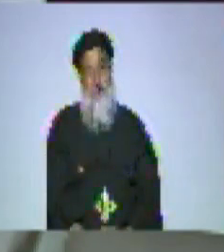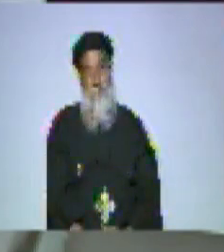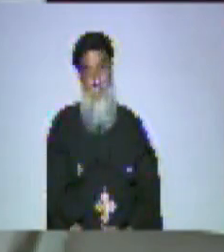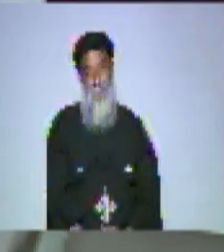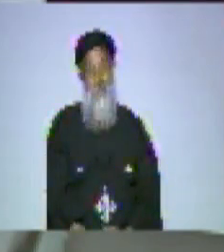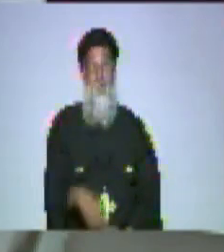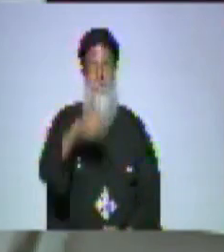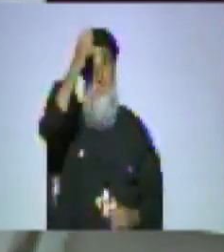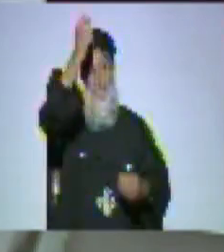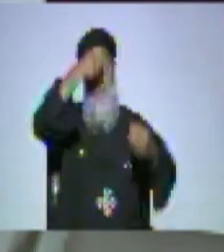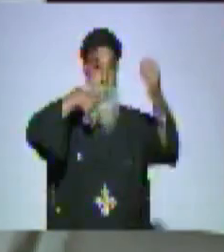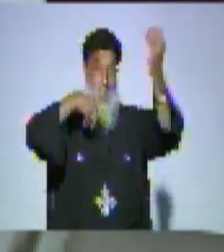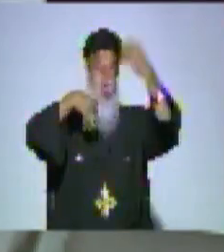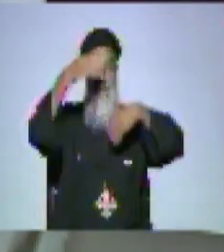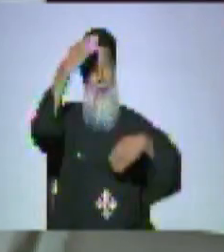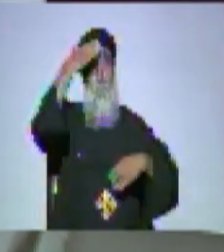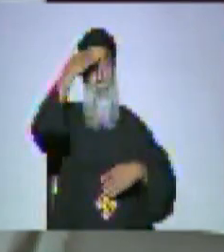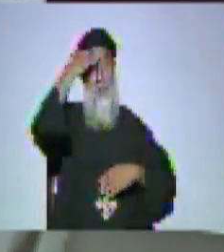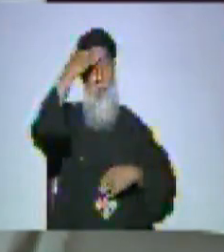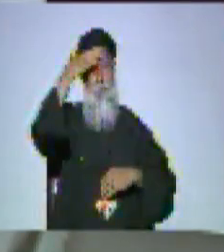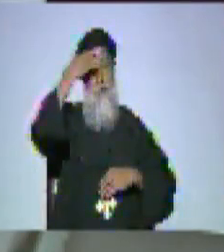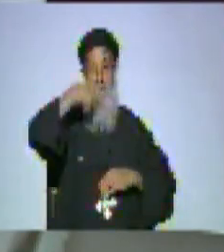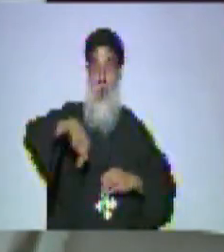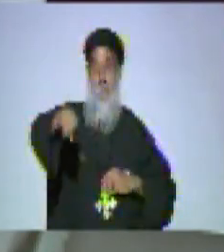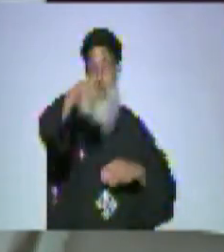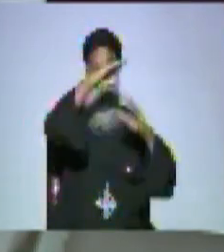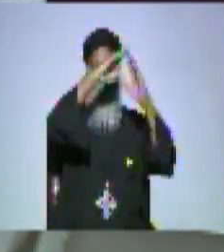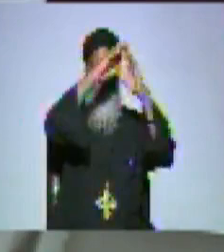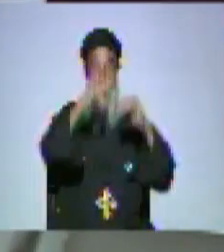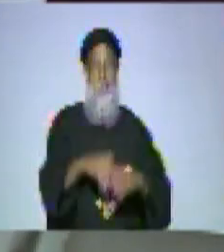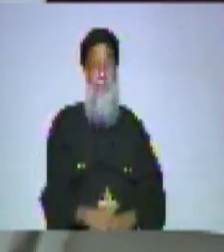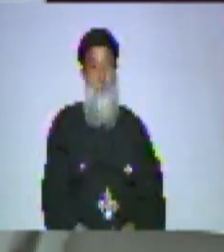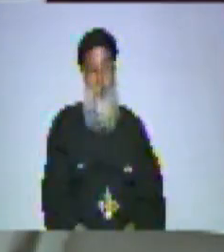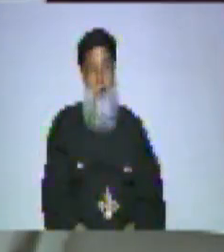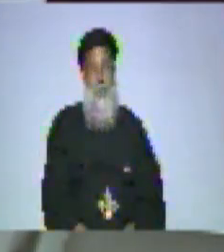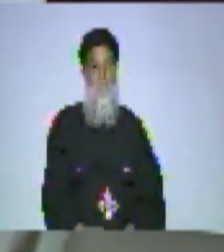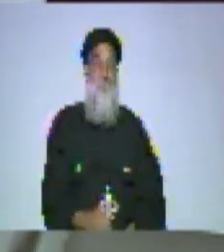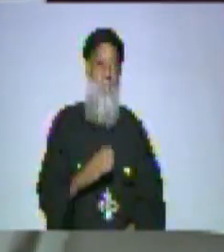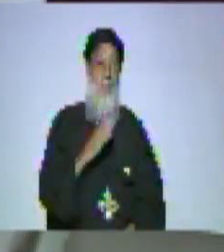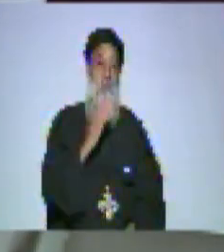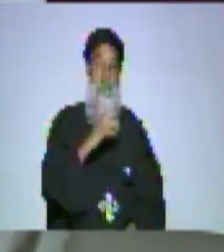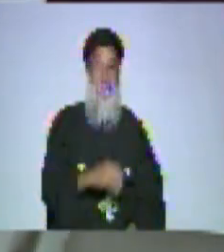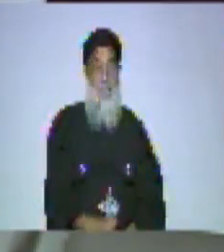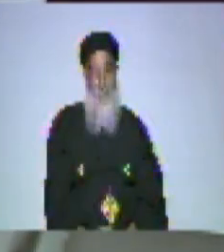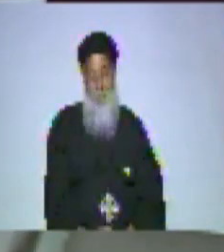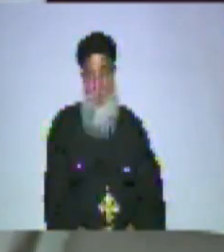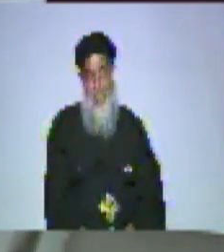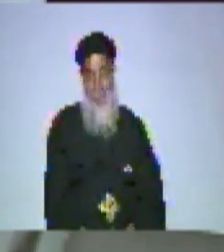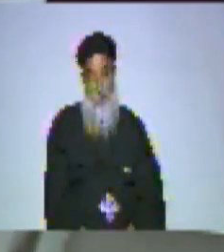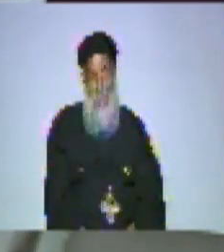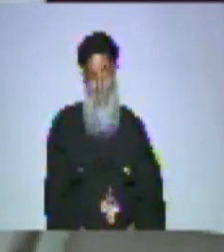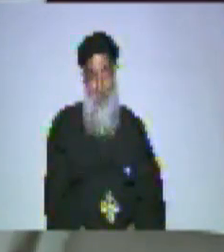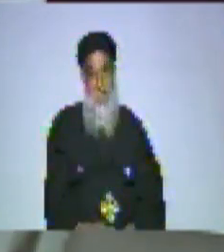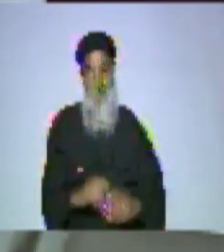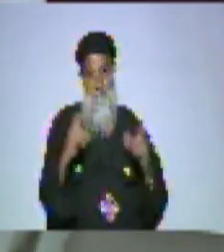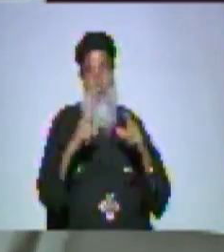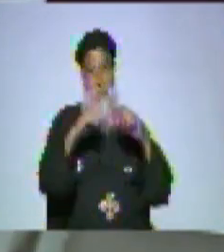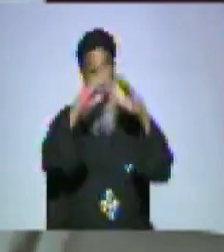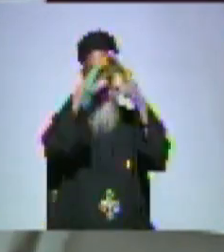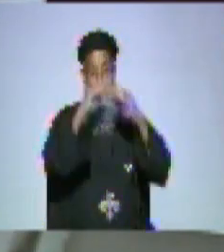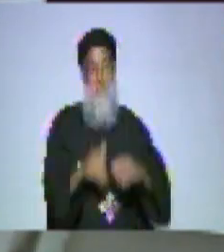وبعطيه البركه اللازمه للبلد كلها وبتكلم كاب برضه اه طبعا العيله المصريه